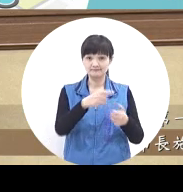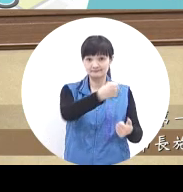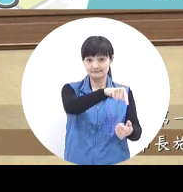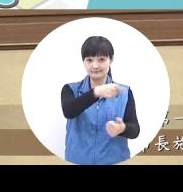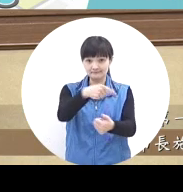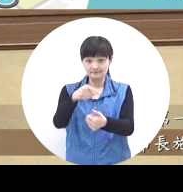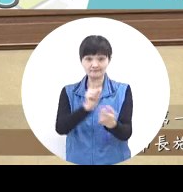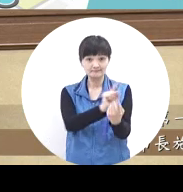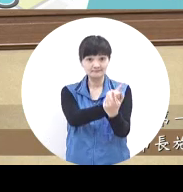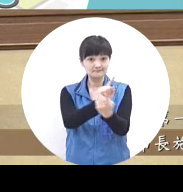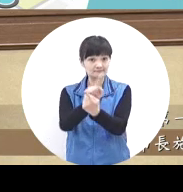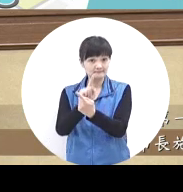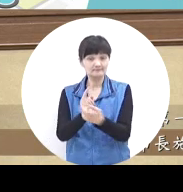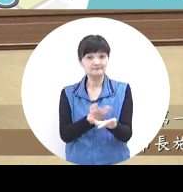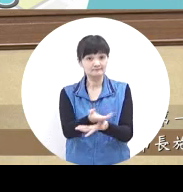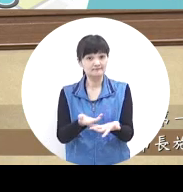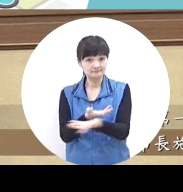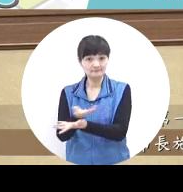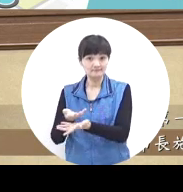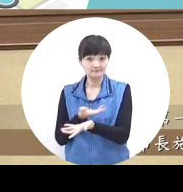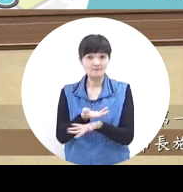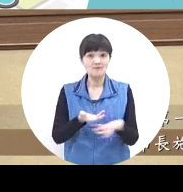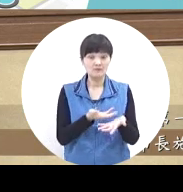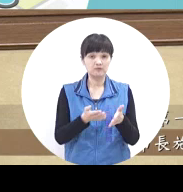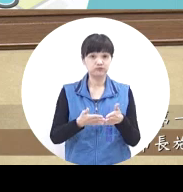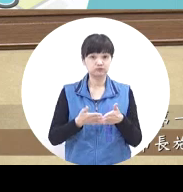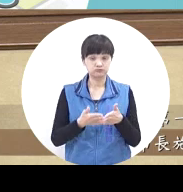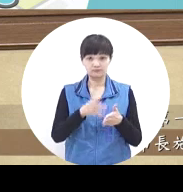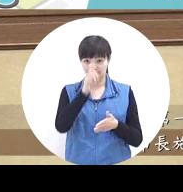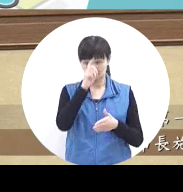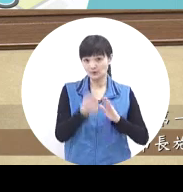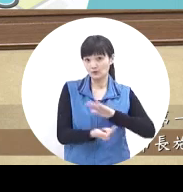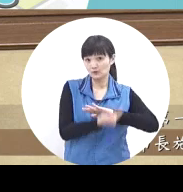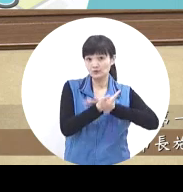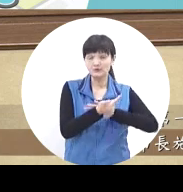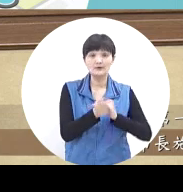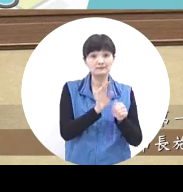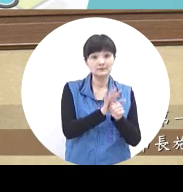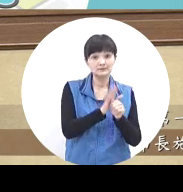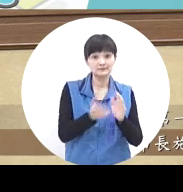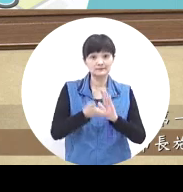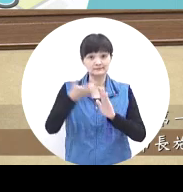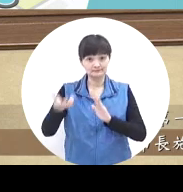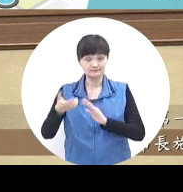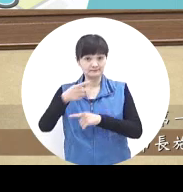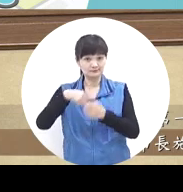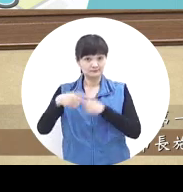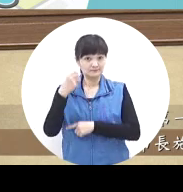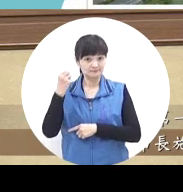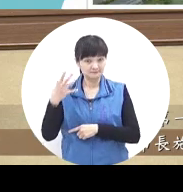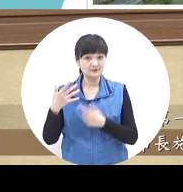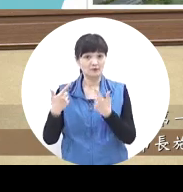来做沟通协调媒合，加速搬迁转型合法跟流新北。